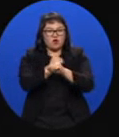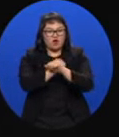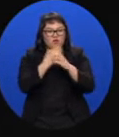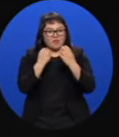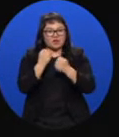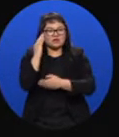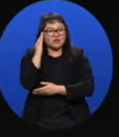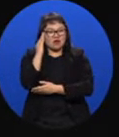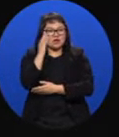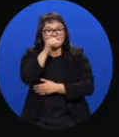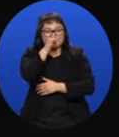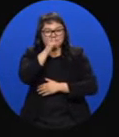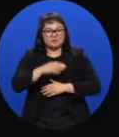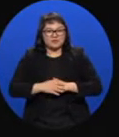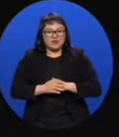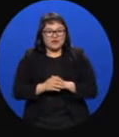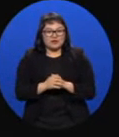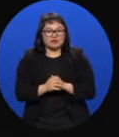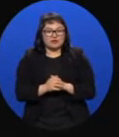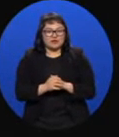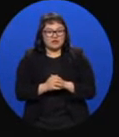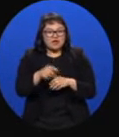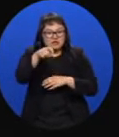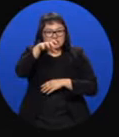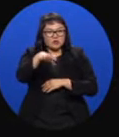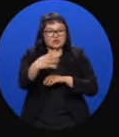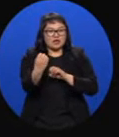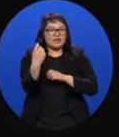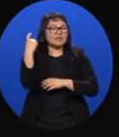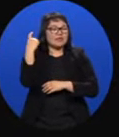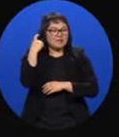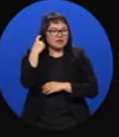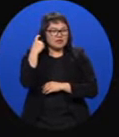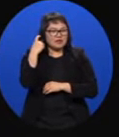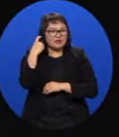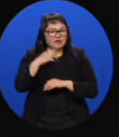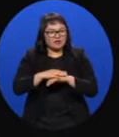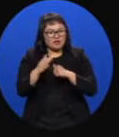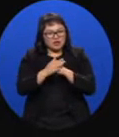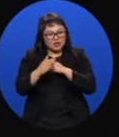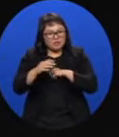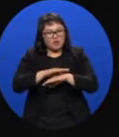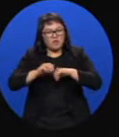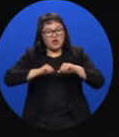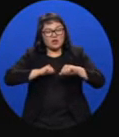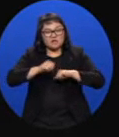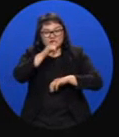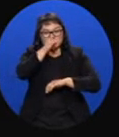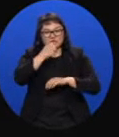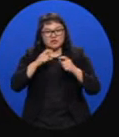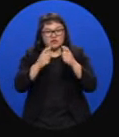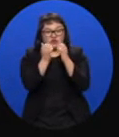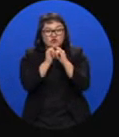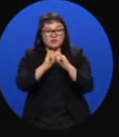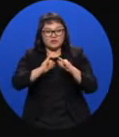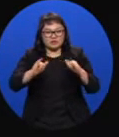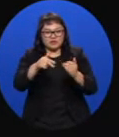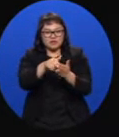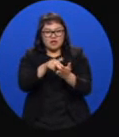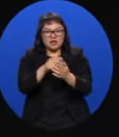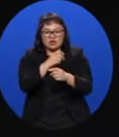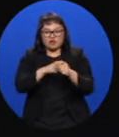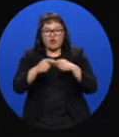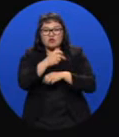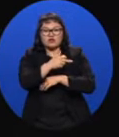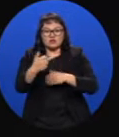이야기를 해왔습니다. 늘 현장에 답이 있다는 생각을 가지고 지방의회로 활동을 해왔는데 지역 주민들께서 더 큰 일을